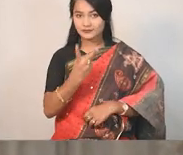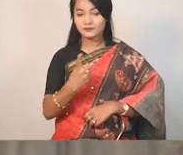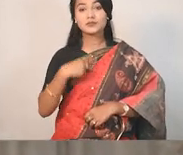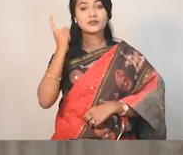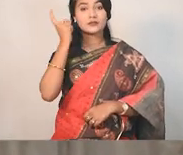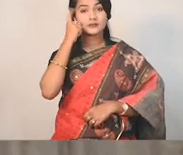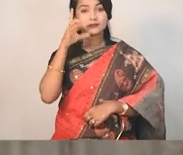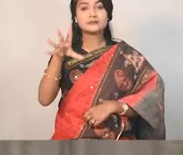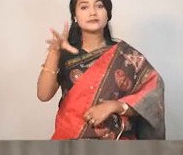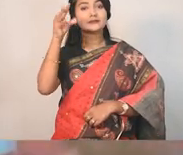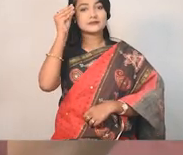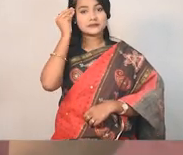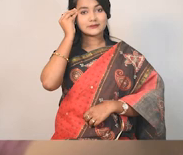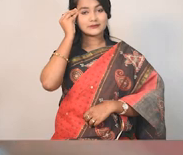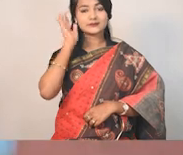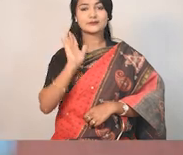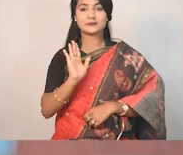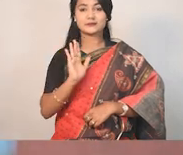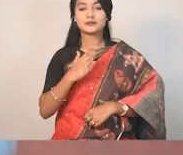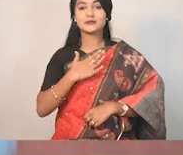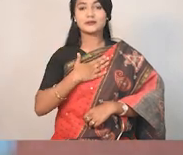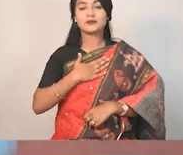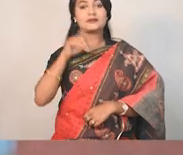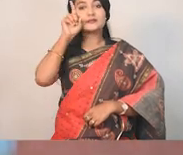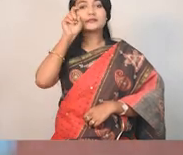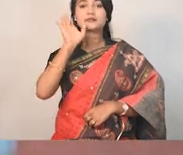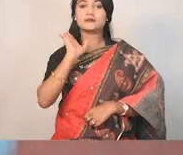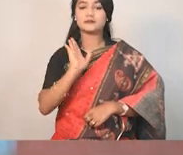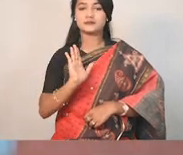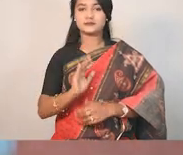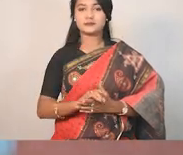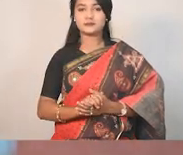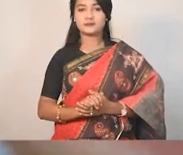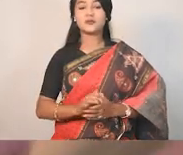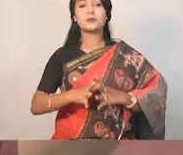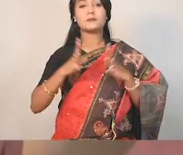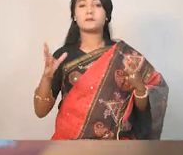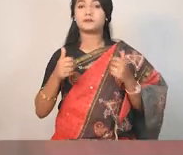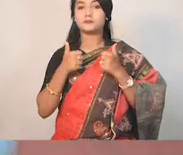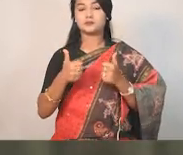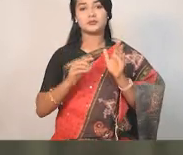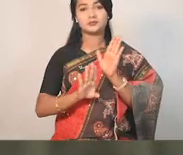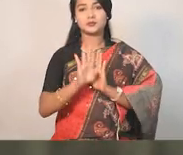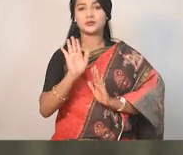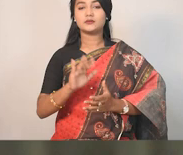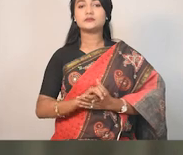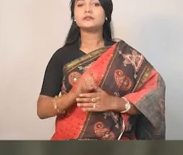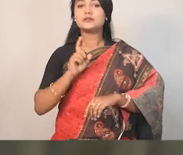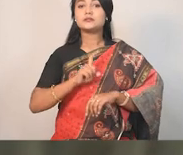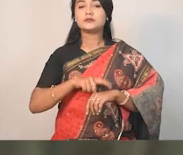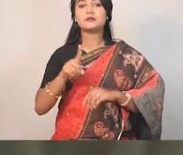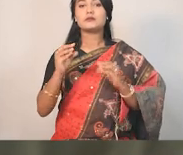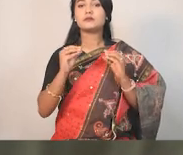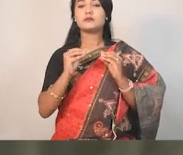নিজের মেধাই আমি নিচ্ছি। আমার ভবিষ্যৎ চিন্তা আছে যে ভালো কিছু করা। যে